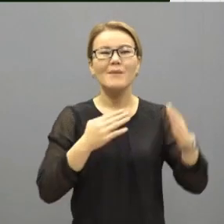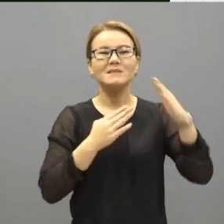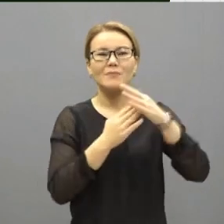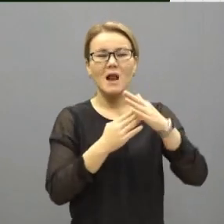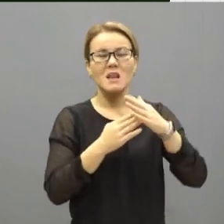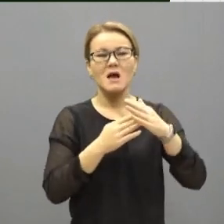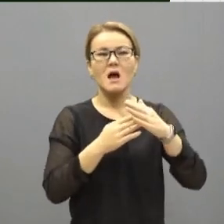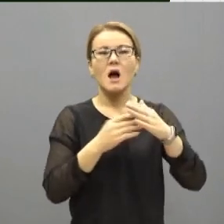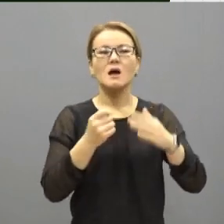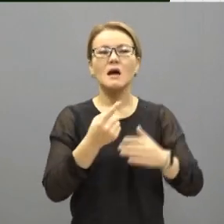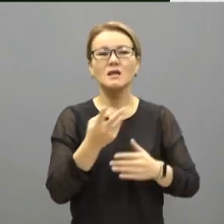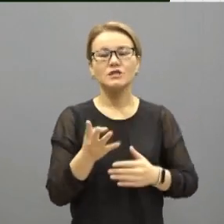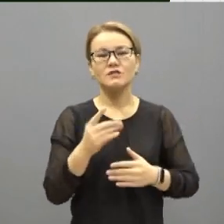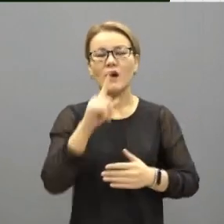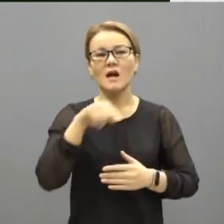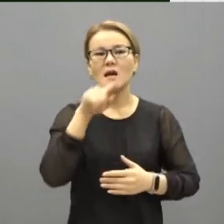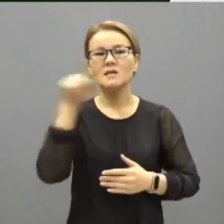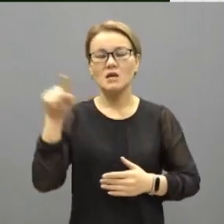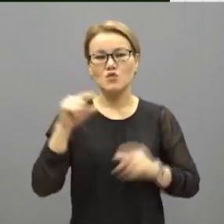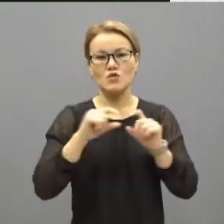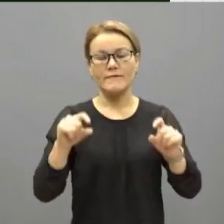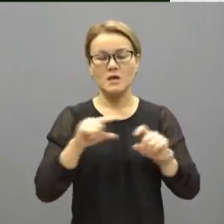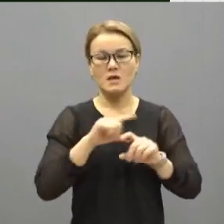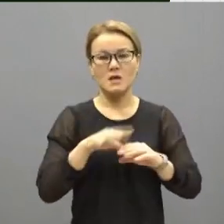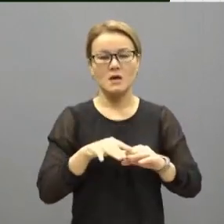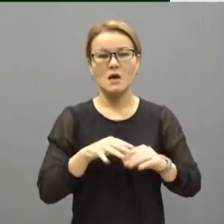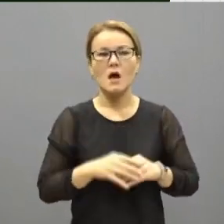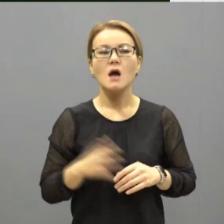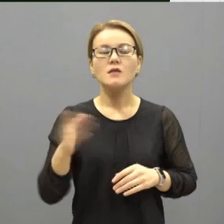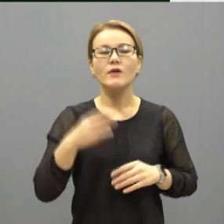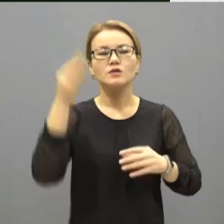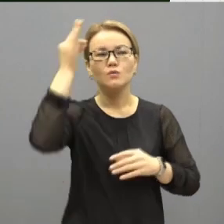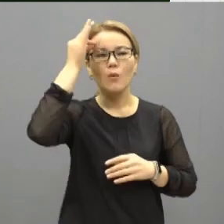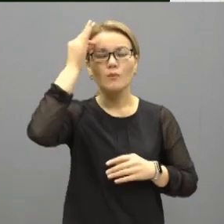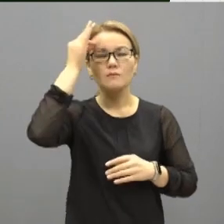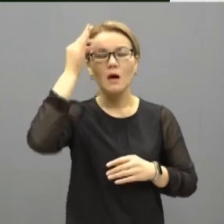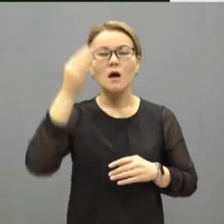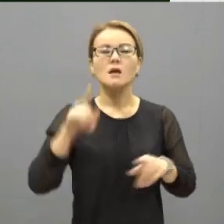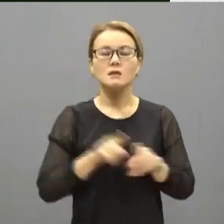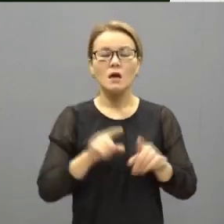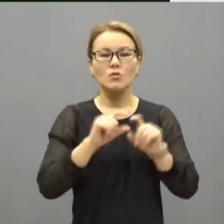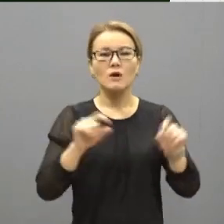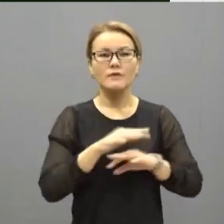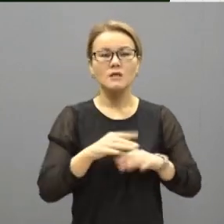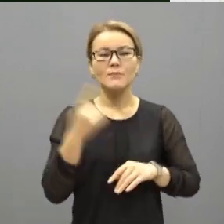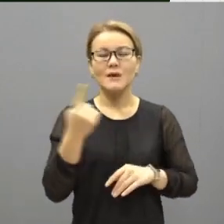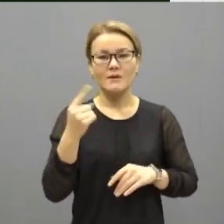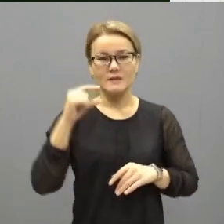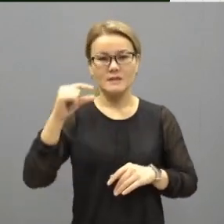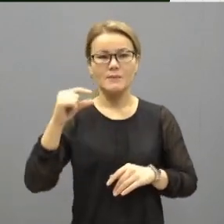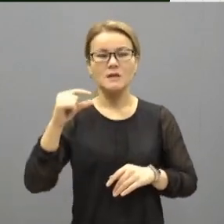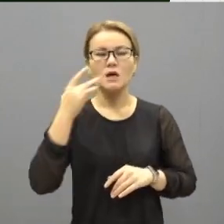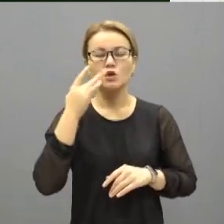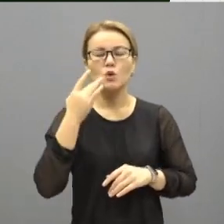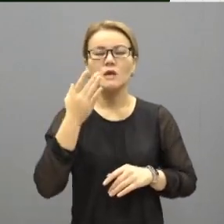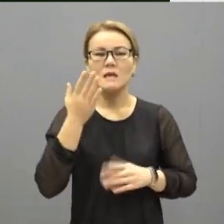возможное количество корней уравнения. Давайте вспомним. Так, уравнение первой степени, которое